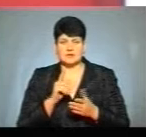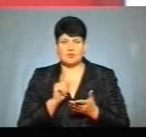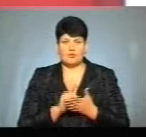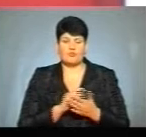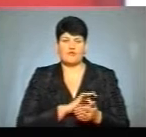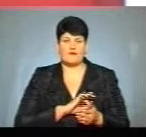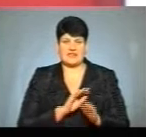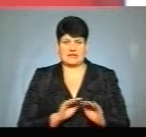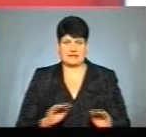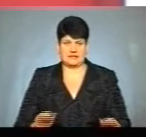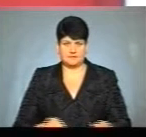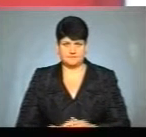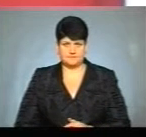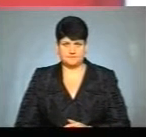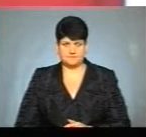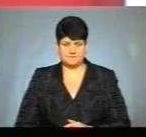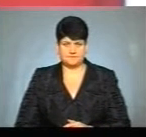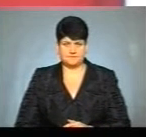дитини.